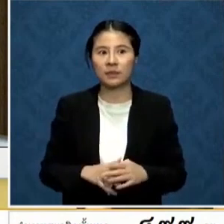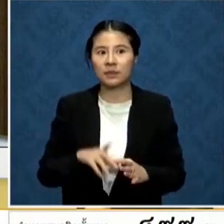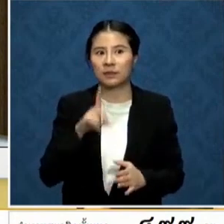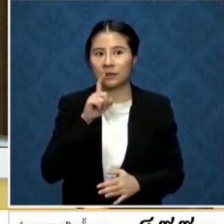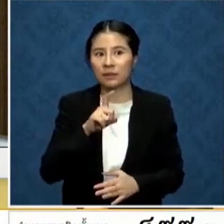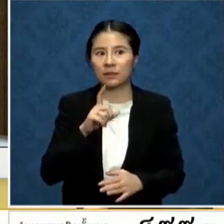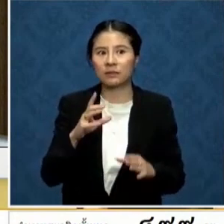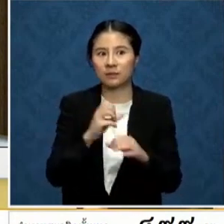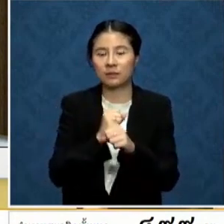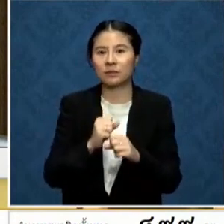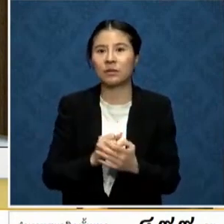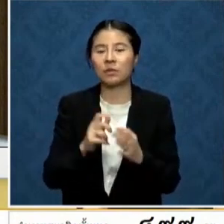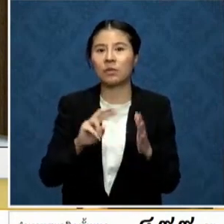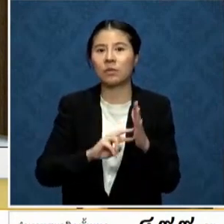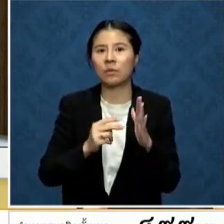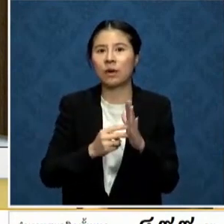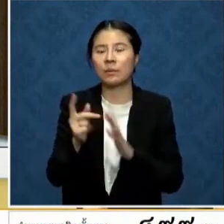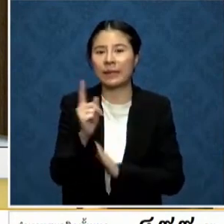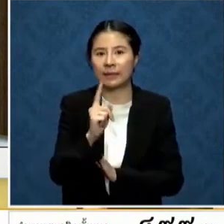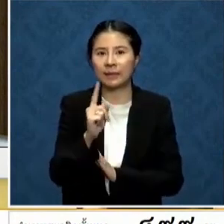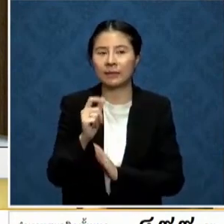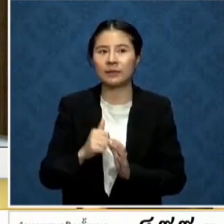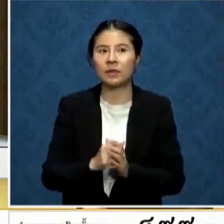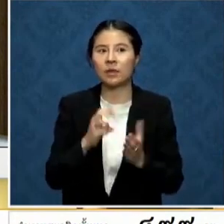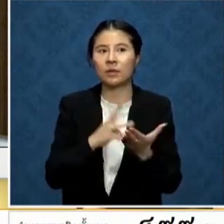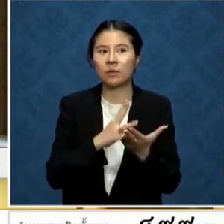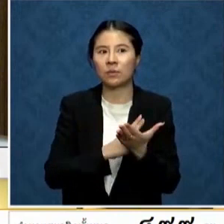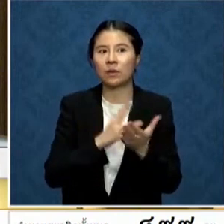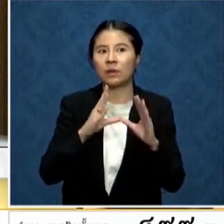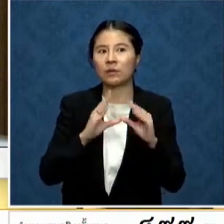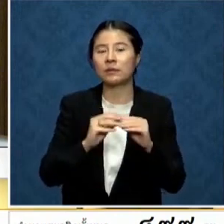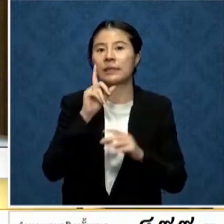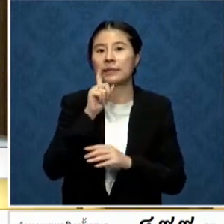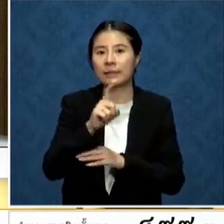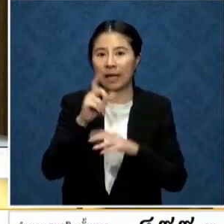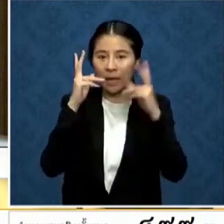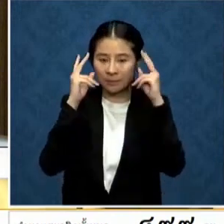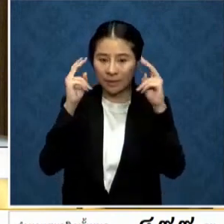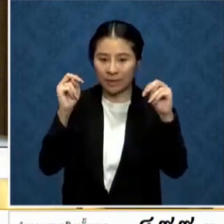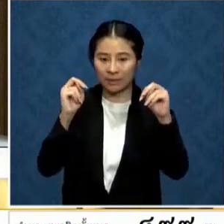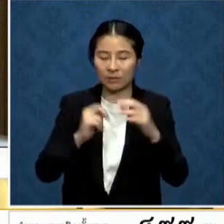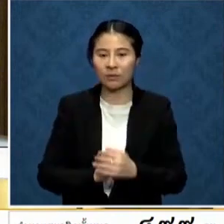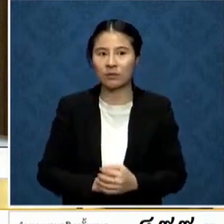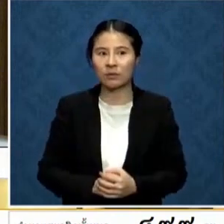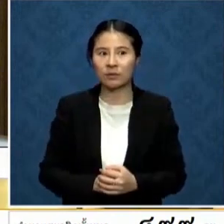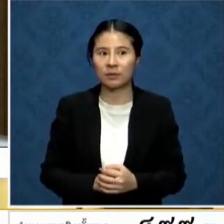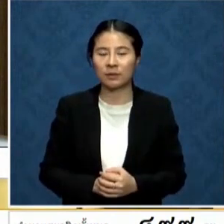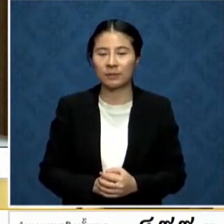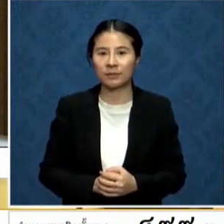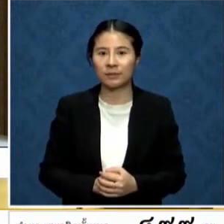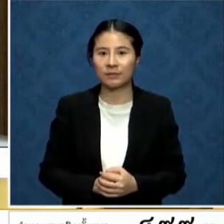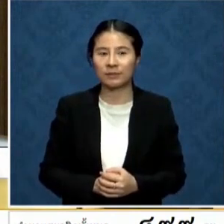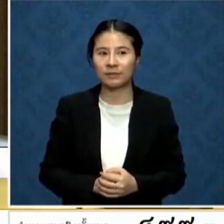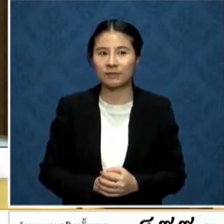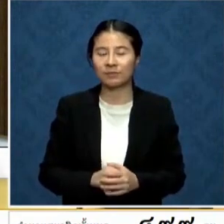ถามไปต่อไปซึ่งก็เป็นสิ่งที่ปกติในวาระกระทู้ถามสดนายกรัฐมนตรีหรือว่า Prime ministerquestionsที่เกิดขึ้น